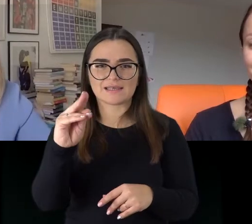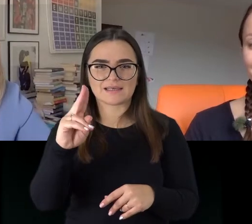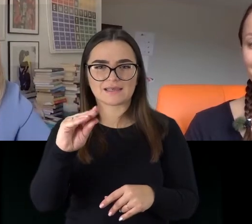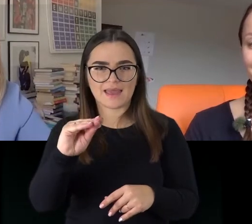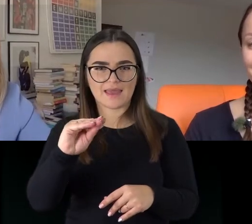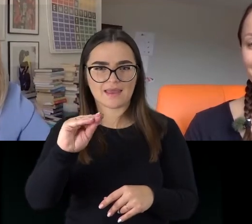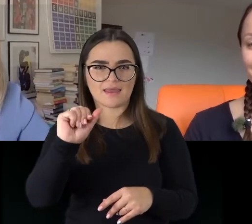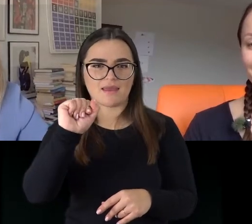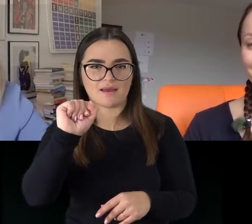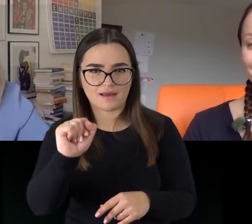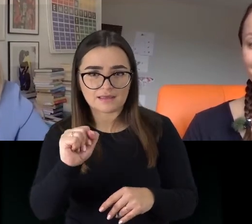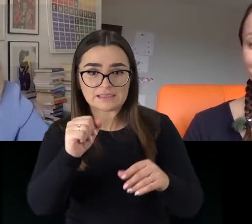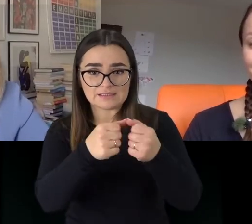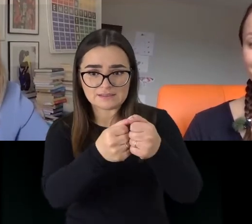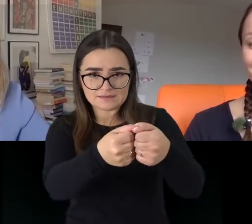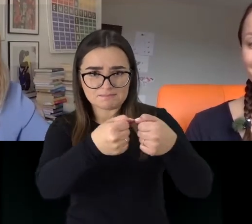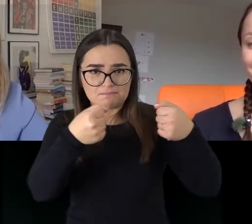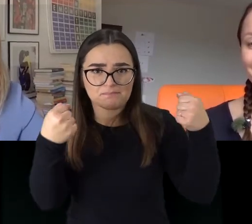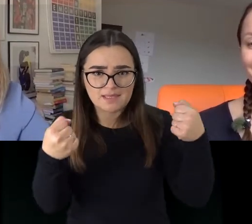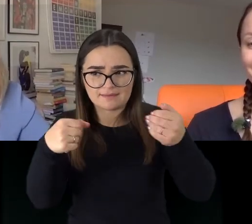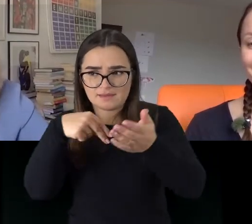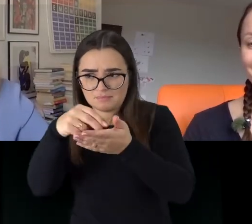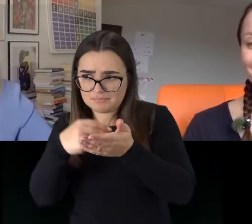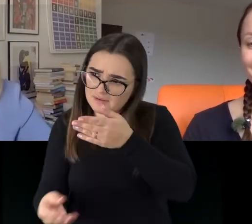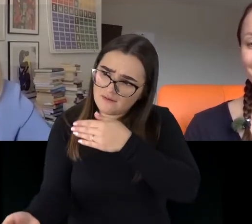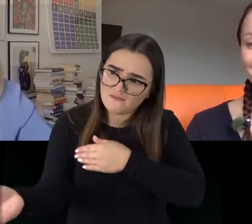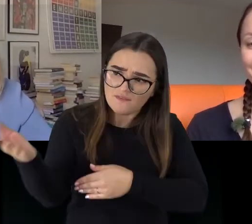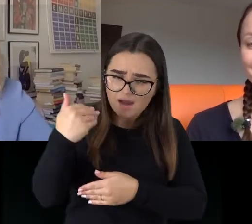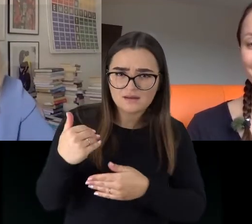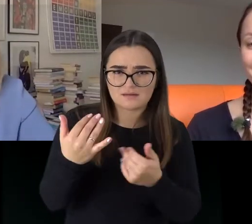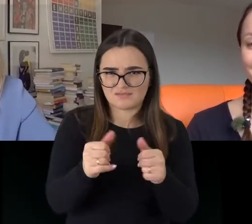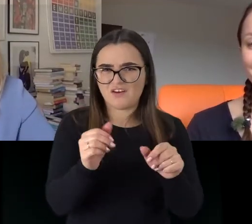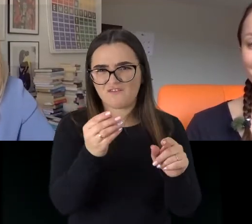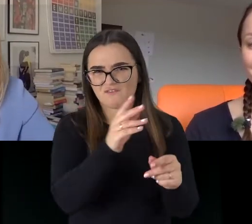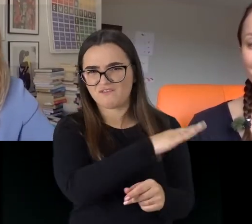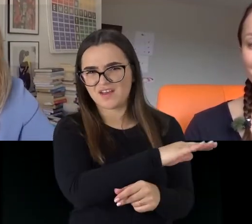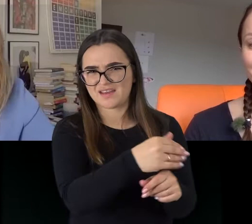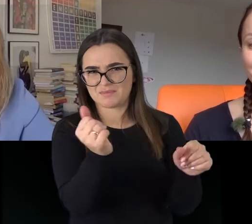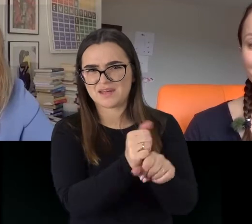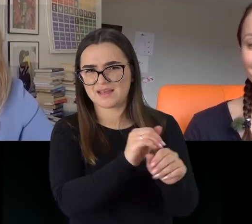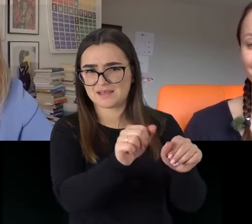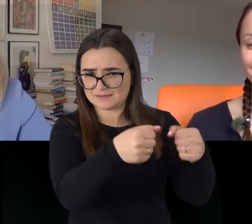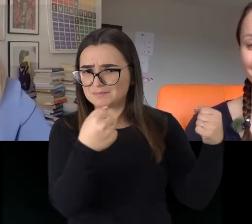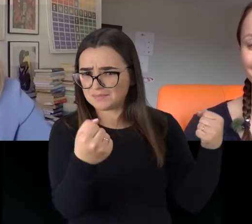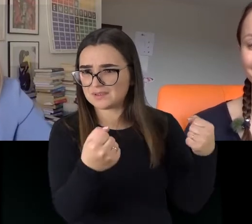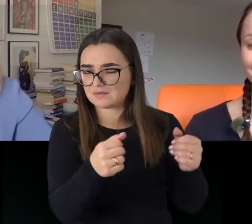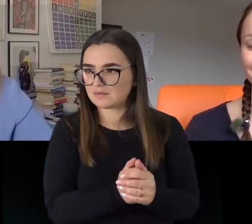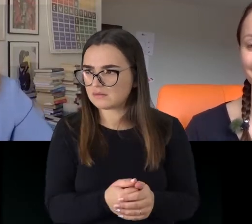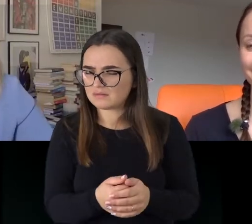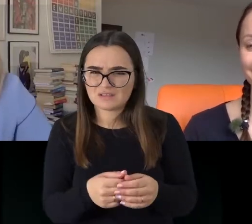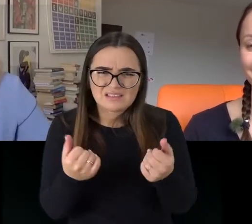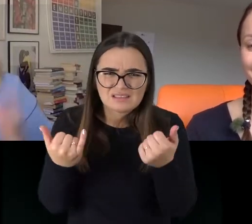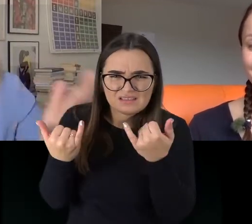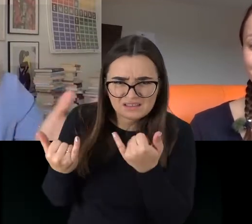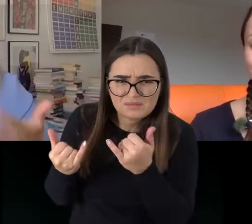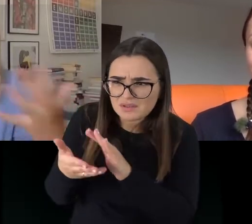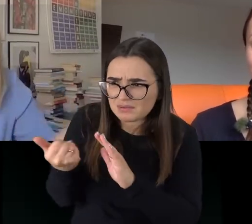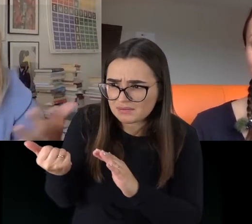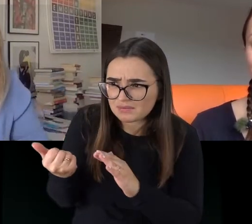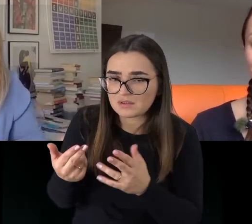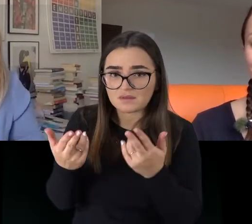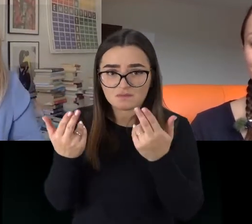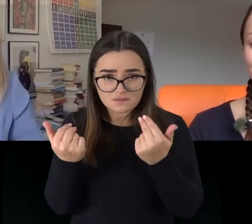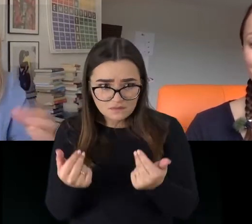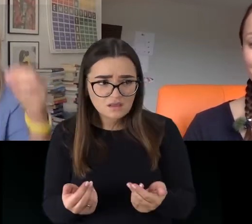kokių gerų spintų, nes taip ilgai neturėjom tų spintų ten vaikam ir dabar jis pasižiūri, sako, dabar čia mes važiuosim. Ir aš taip, nu tai va, žiūrėjau, kaip gerai, bet kokia